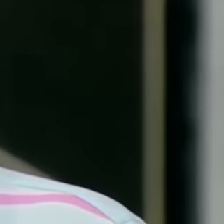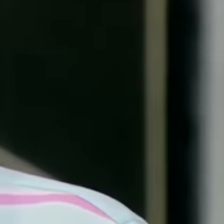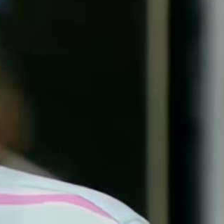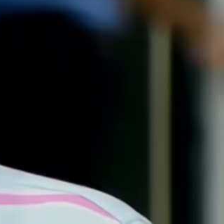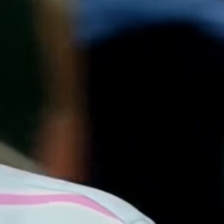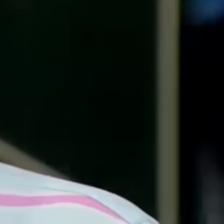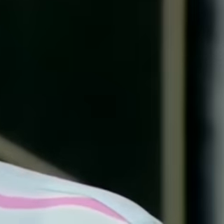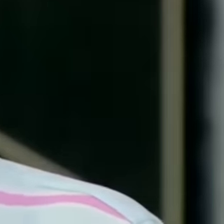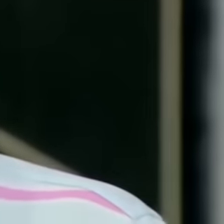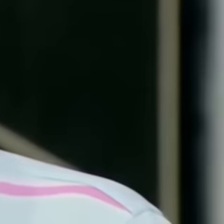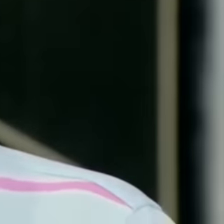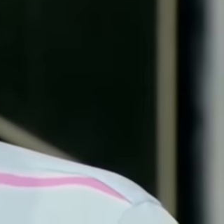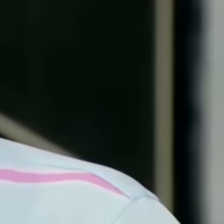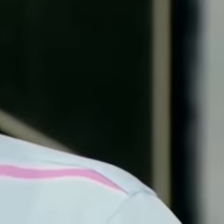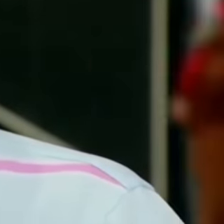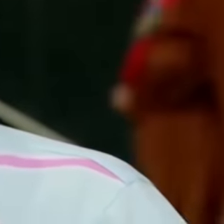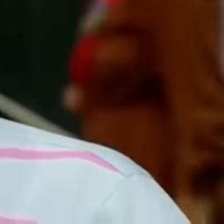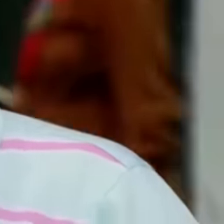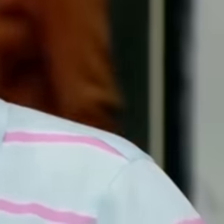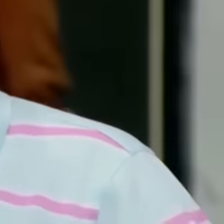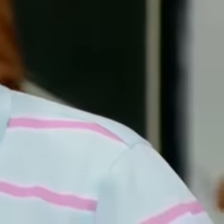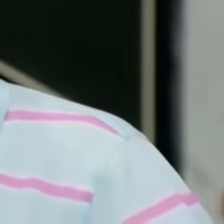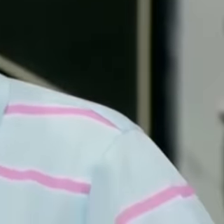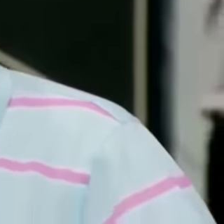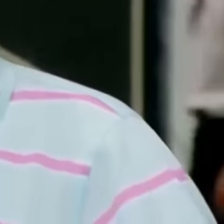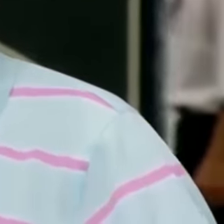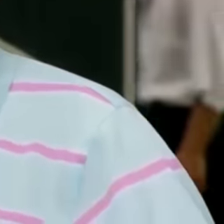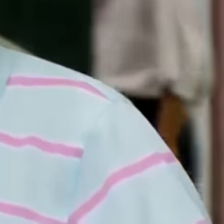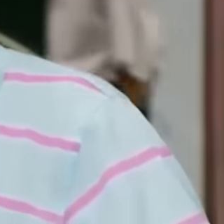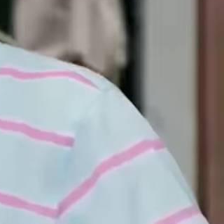Çağatay duyduklarına inanamayarak bakındıktan sonra gülmeye başladı.